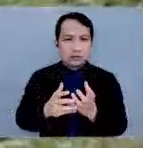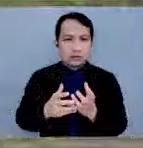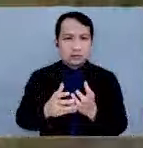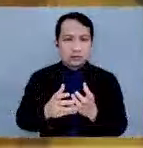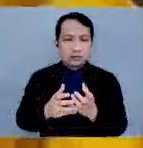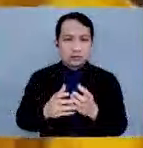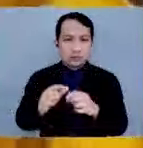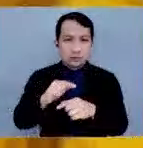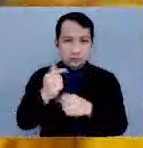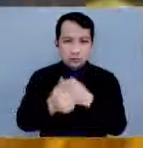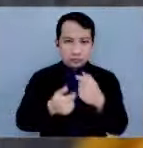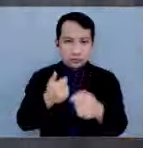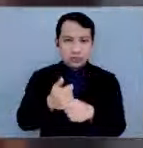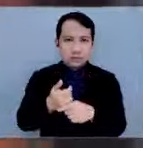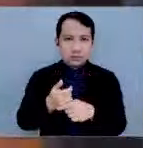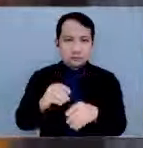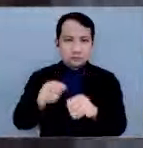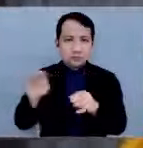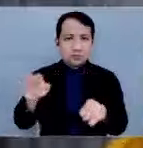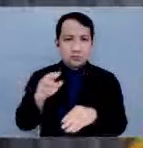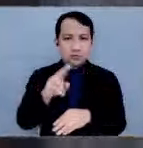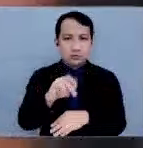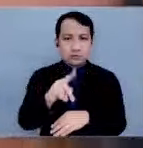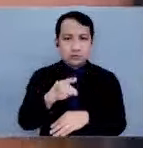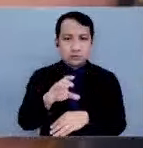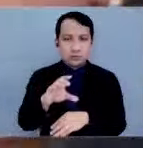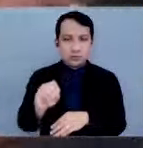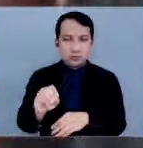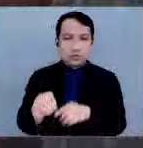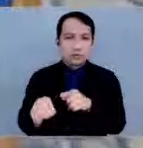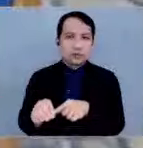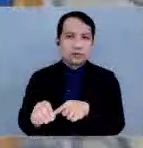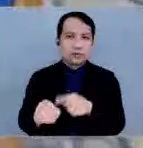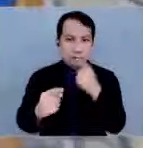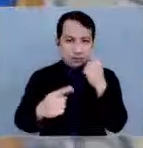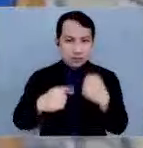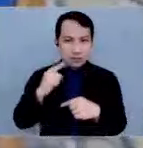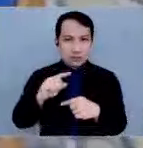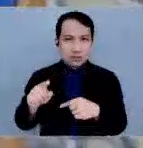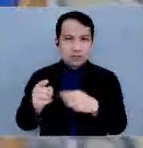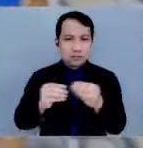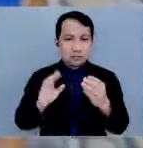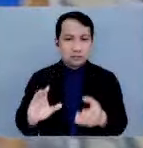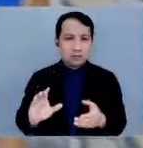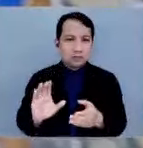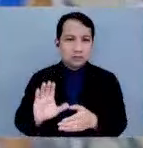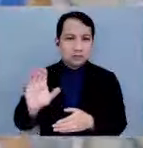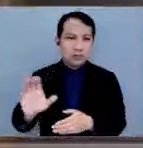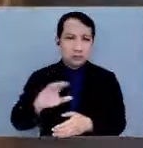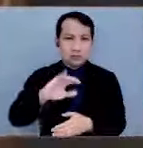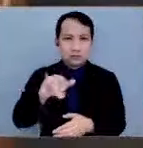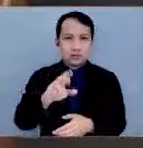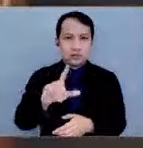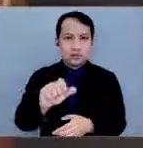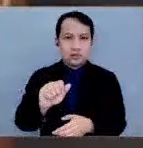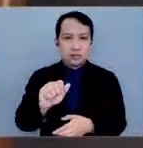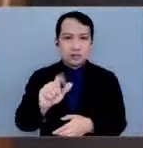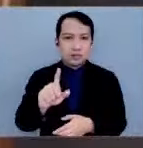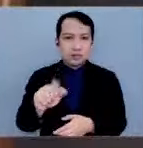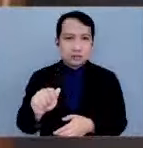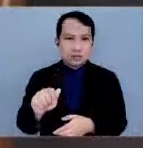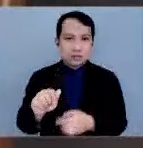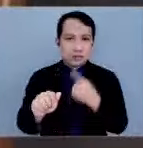UNESCO. Naging emotional naman ang makausap namin ang manager ng resort na si Julieta Sablas. Pag sabihing